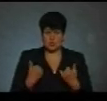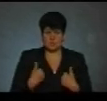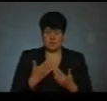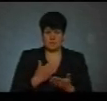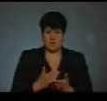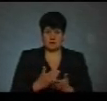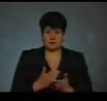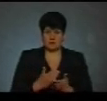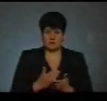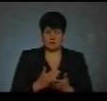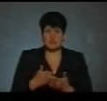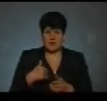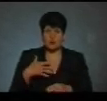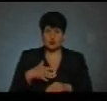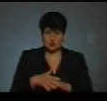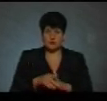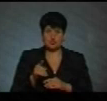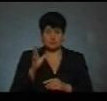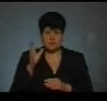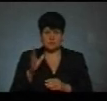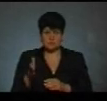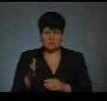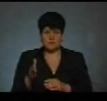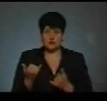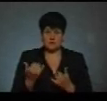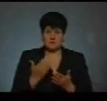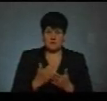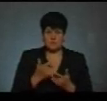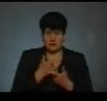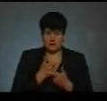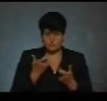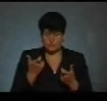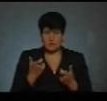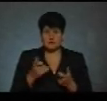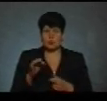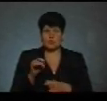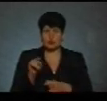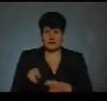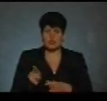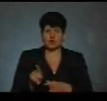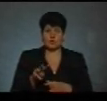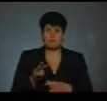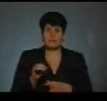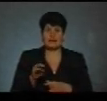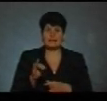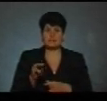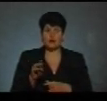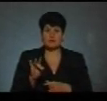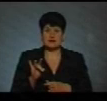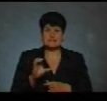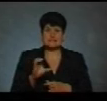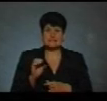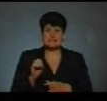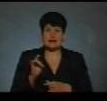маємо, я розумію, чому вони прислухались, сьогодні ми маємо офіційну інформацію про те, що митрополит